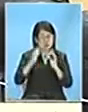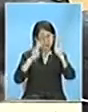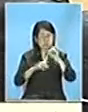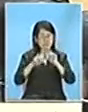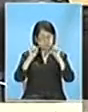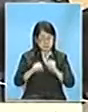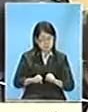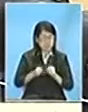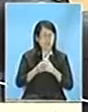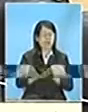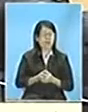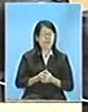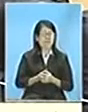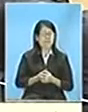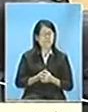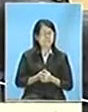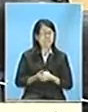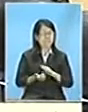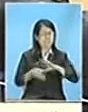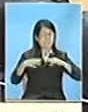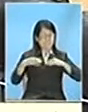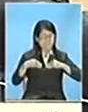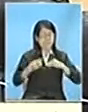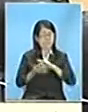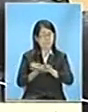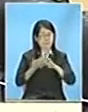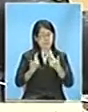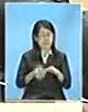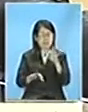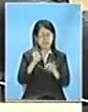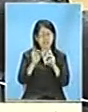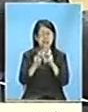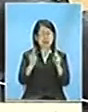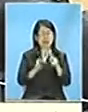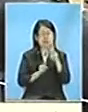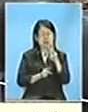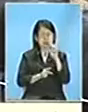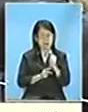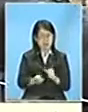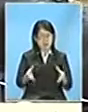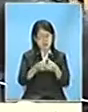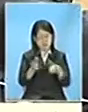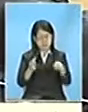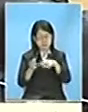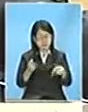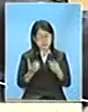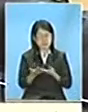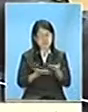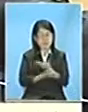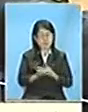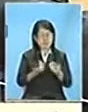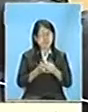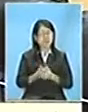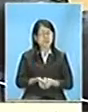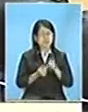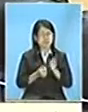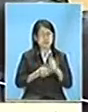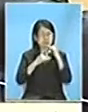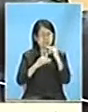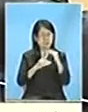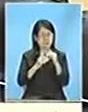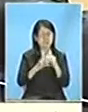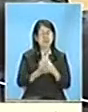ไว้แล้วพิจารณาและแต่งตั้งกรรมาธิการวิสามัญขึ้นคณะหนึ่งเพื่อพิจารณากำหนดการแปรยติภายใน7